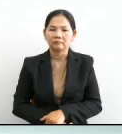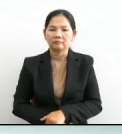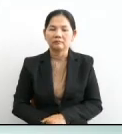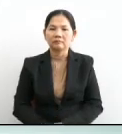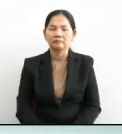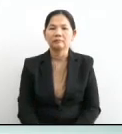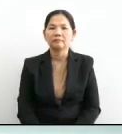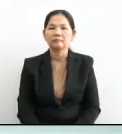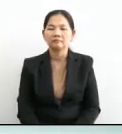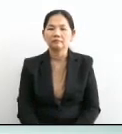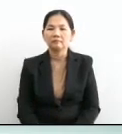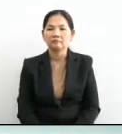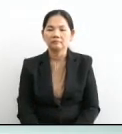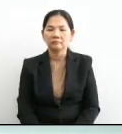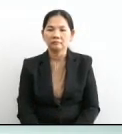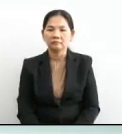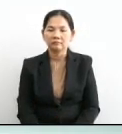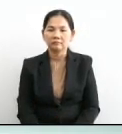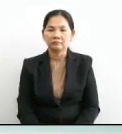chà chẳng